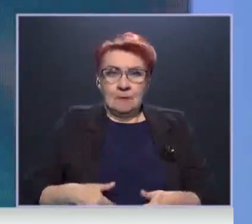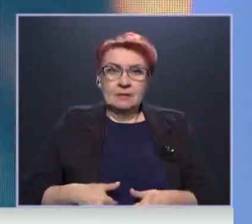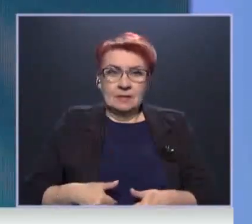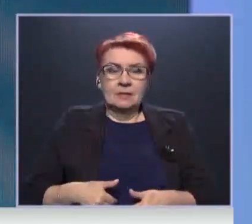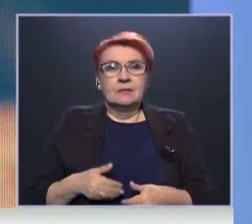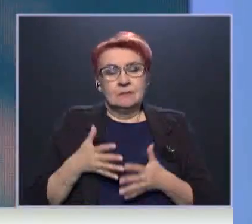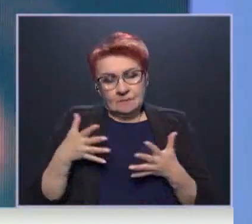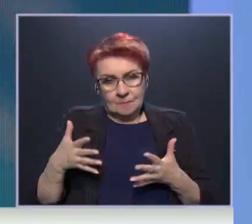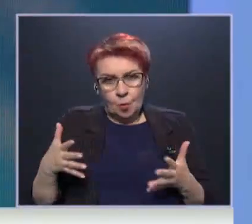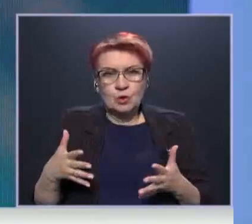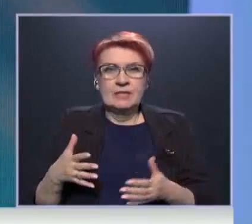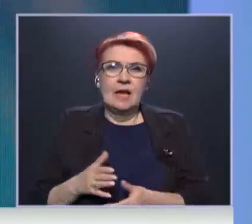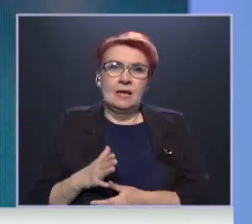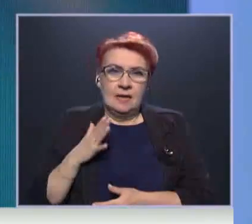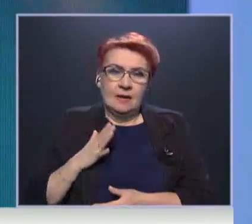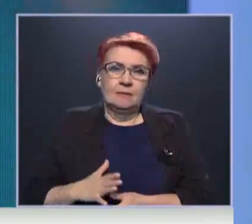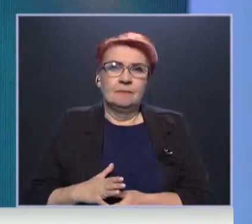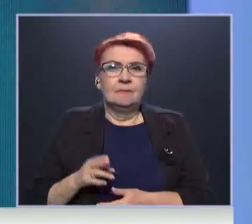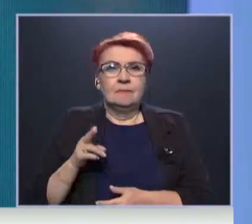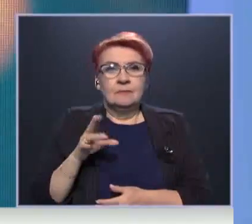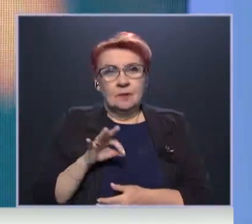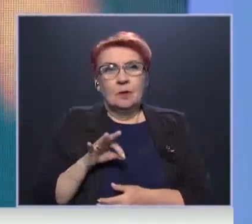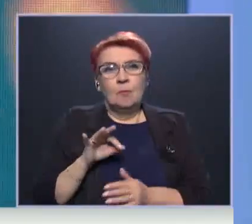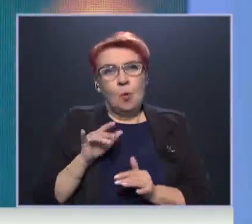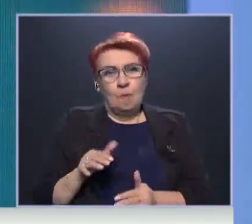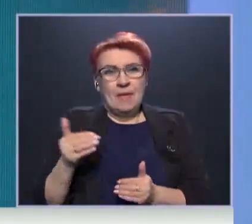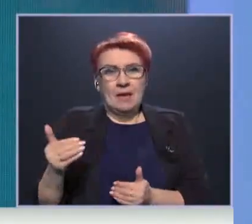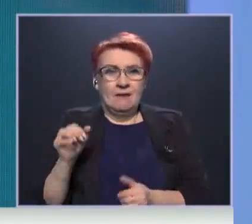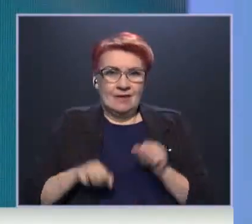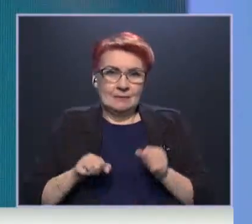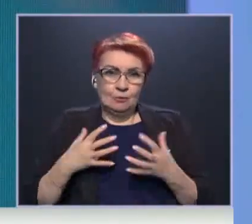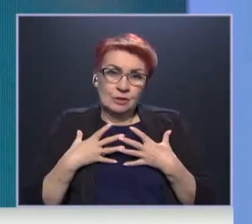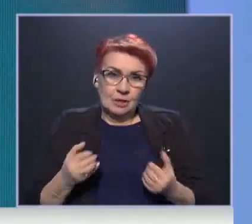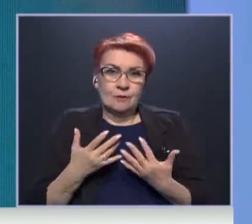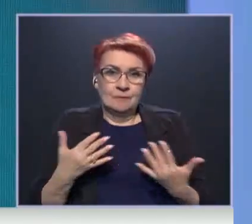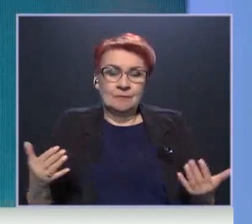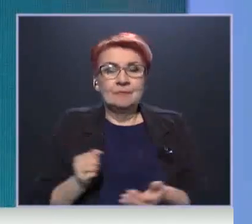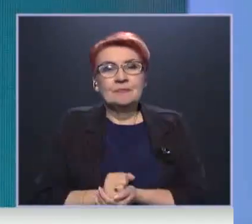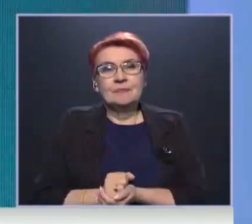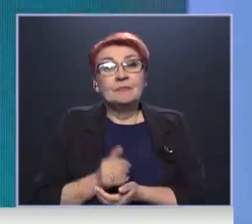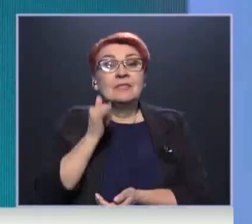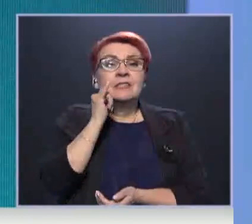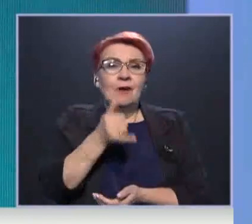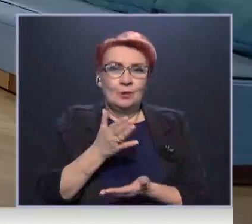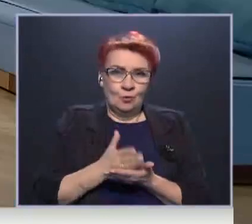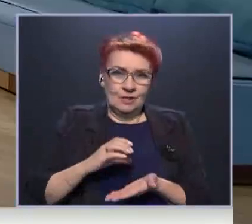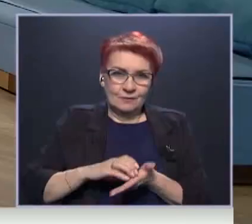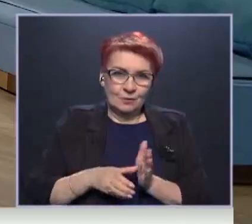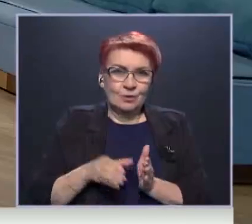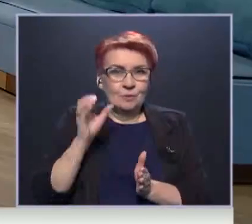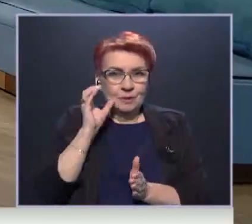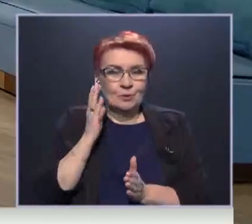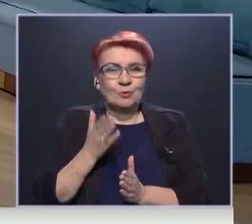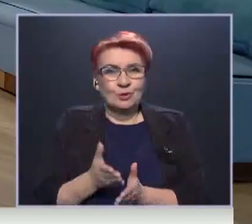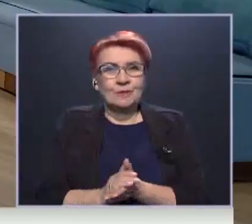поусерднее. Угу. По мере, соответственно, да. Возможностей. Друзья, у нас есть звонок в студию. Давайте послушаем. Добрый